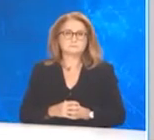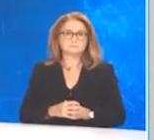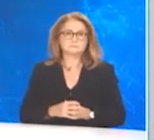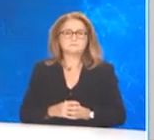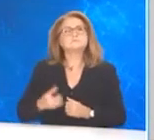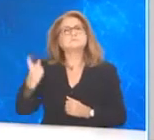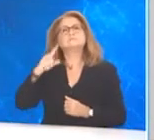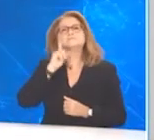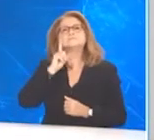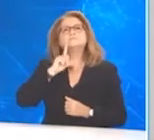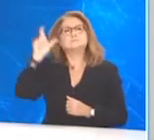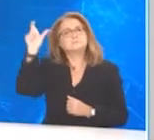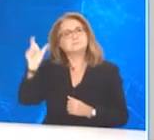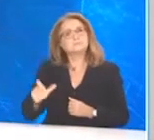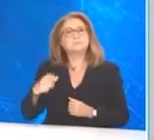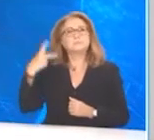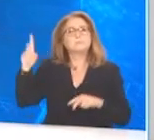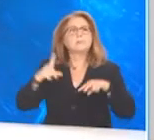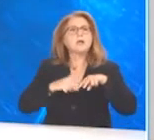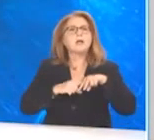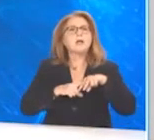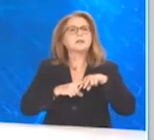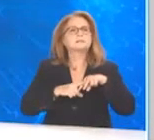Κυρία Κρουσταλακίδου από τον Αντένα.